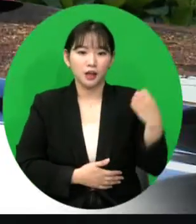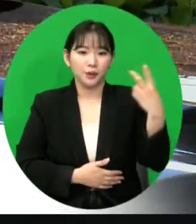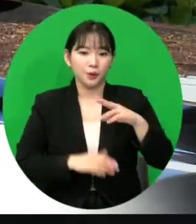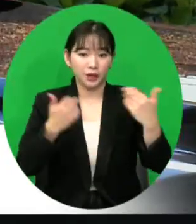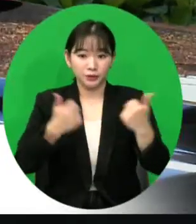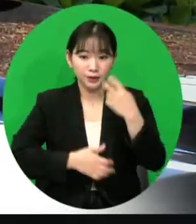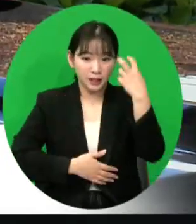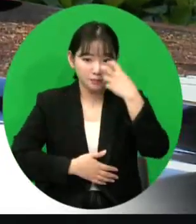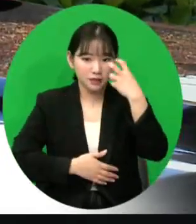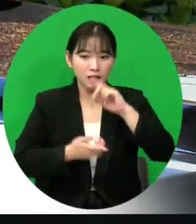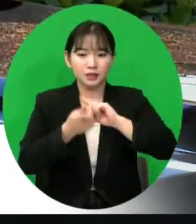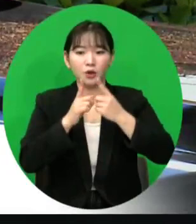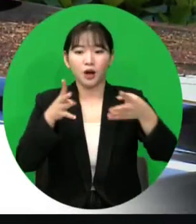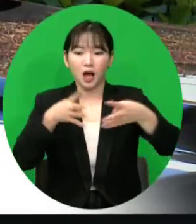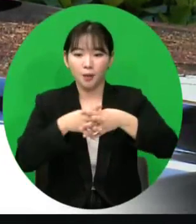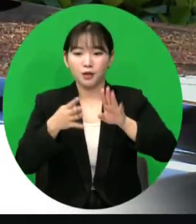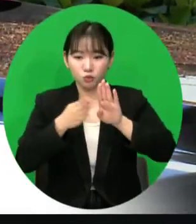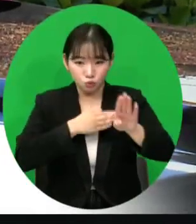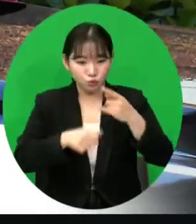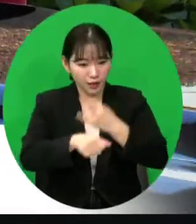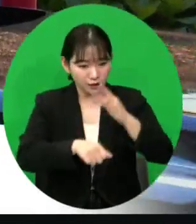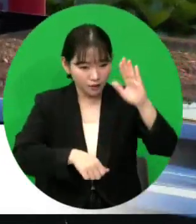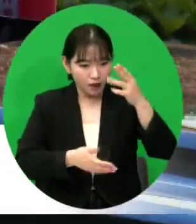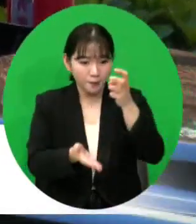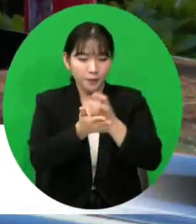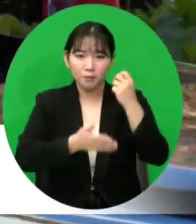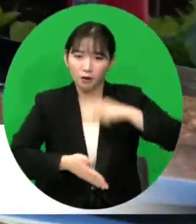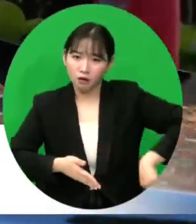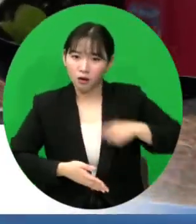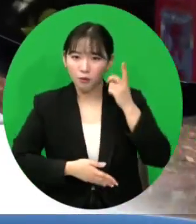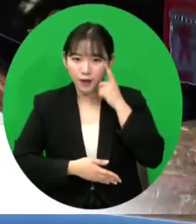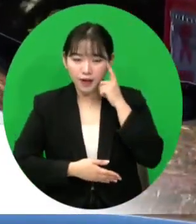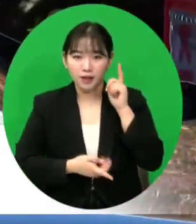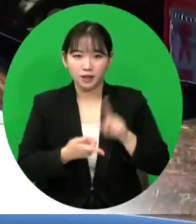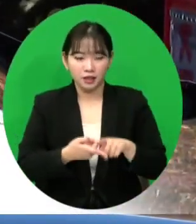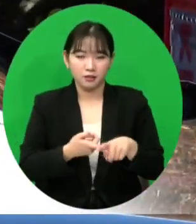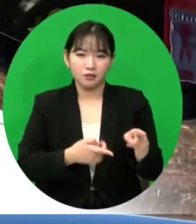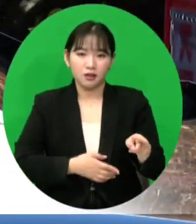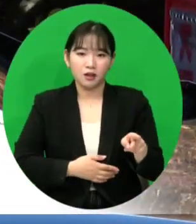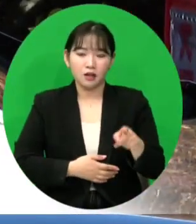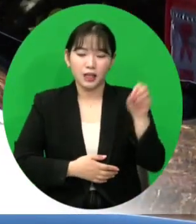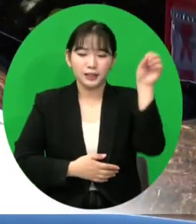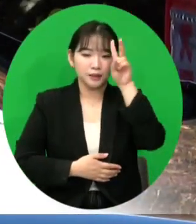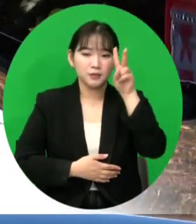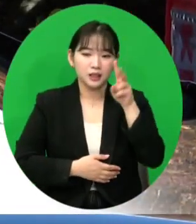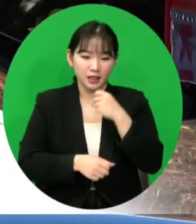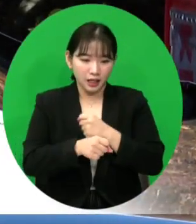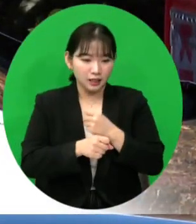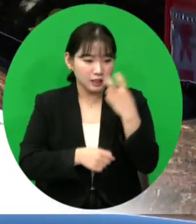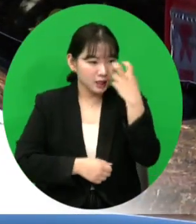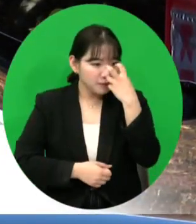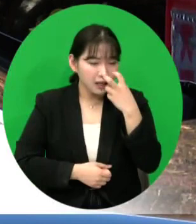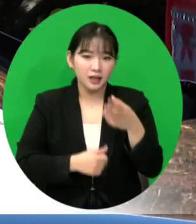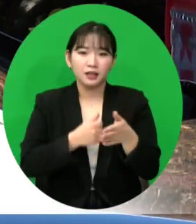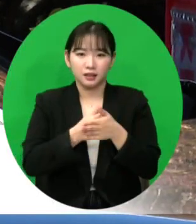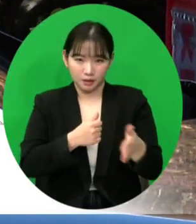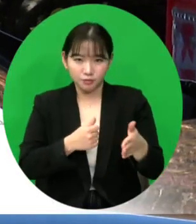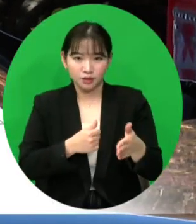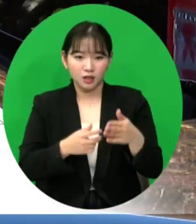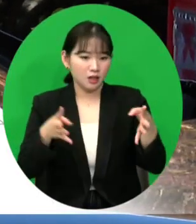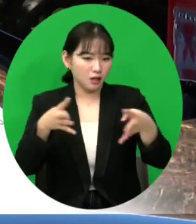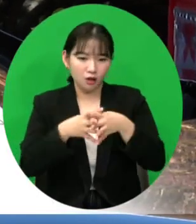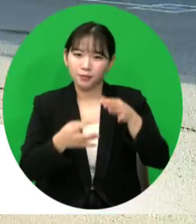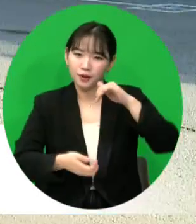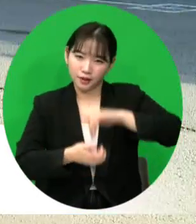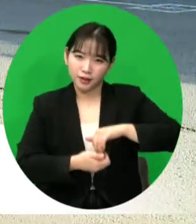의회 감사는 상호 협의에 따라 실시해야 한다는 규정을 지키지 않은데 대해서는 행하는 아맹 감찰이어서 협의에는